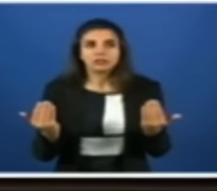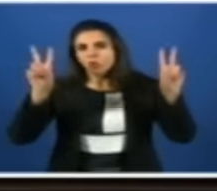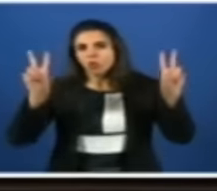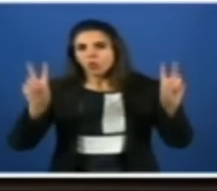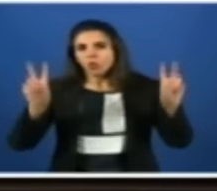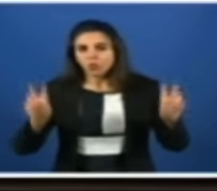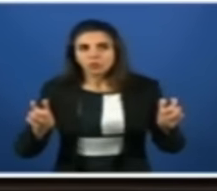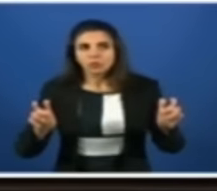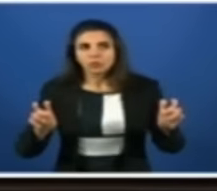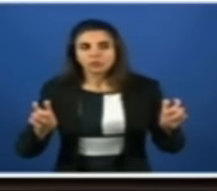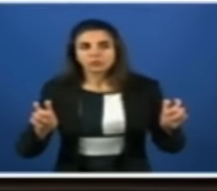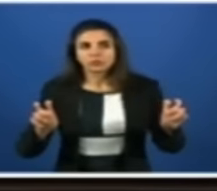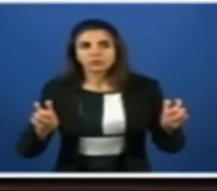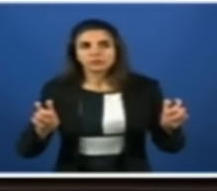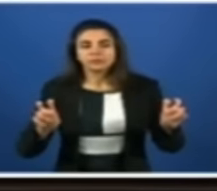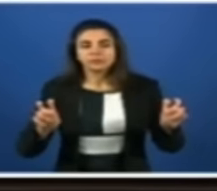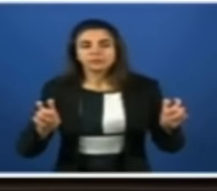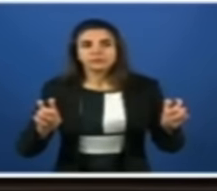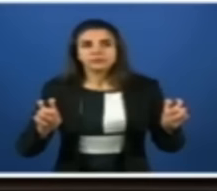da